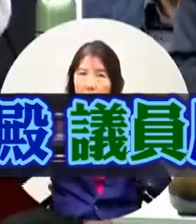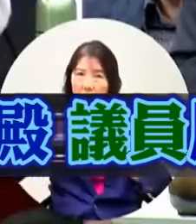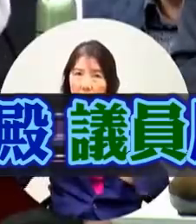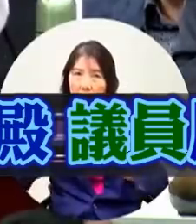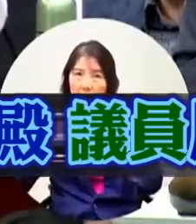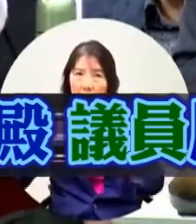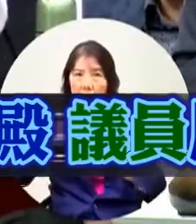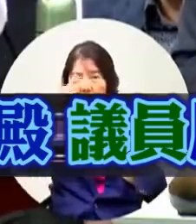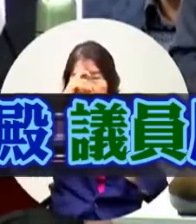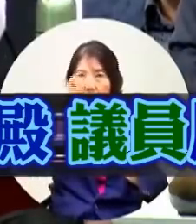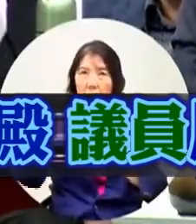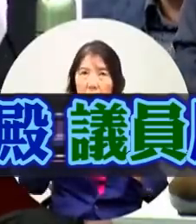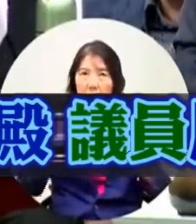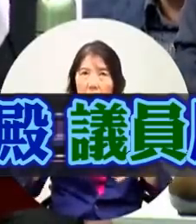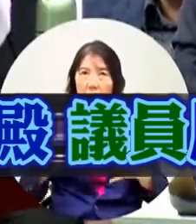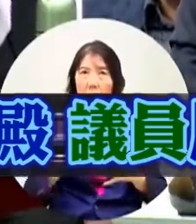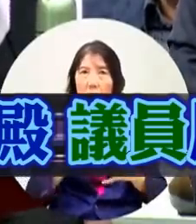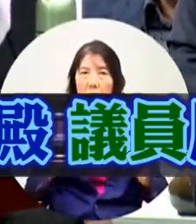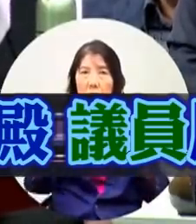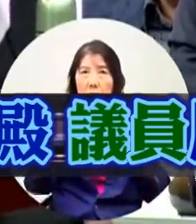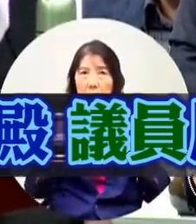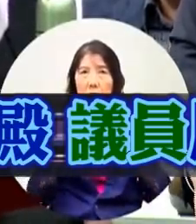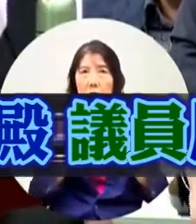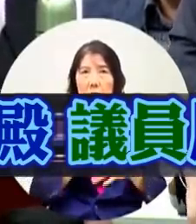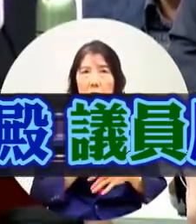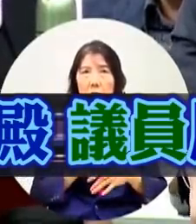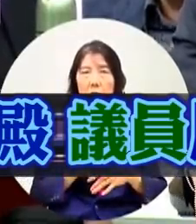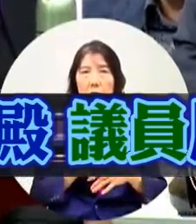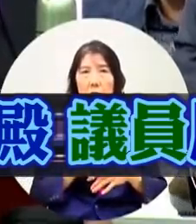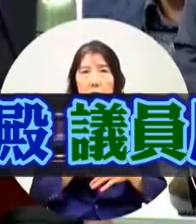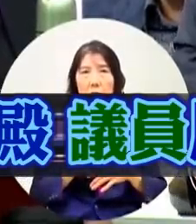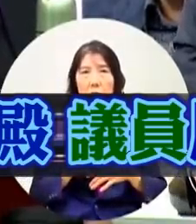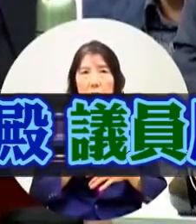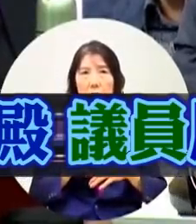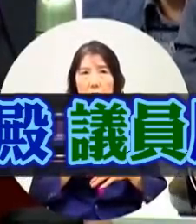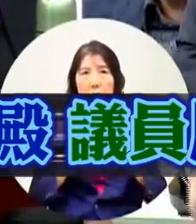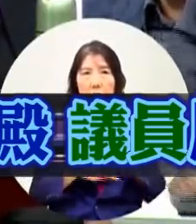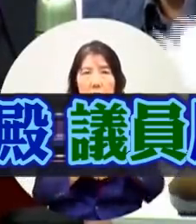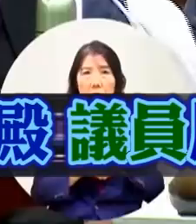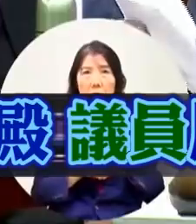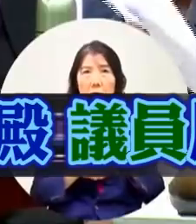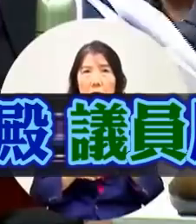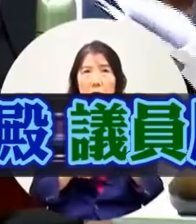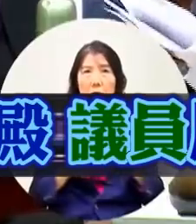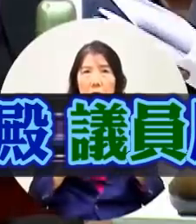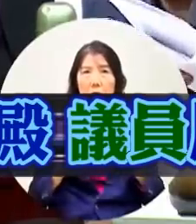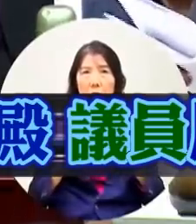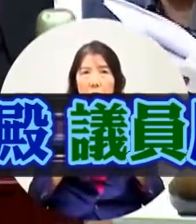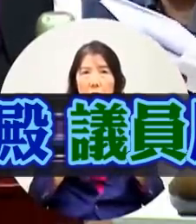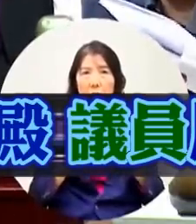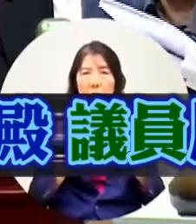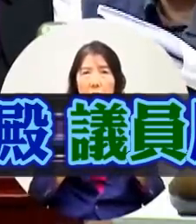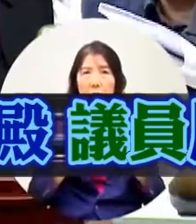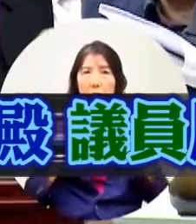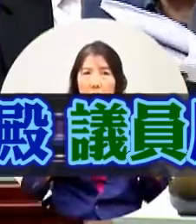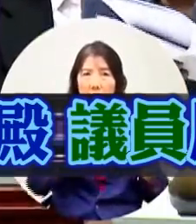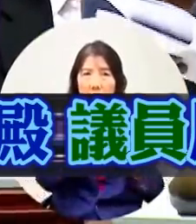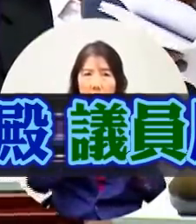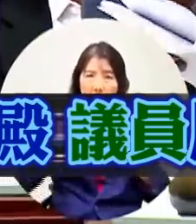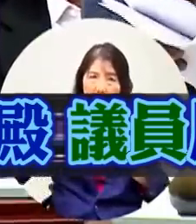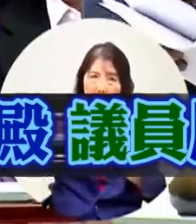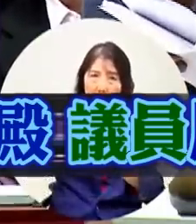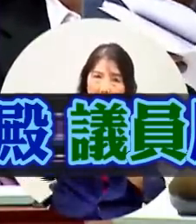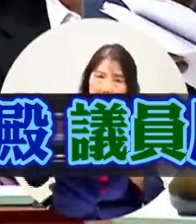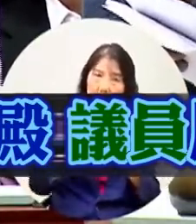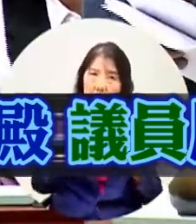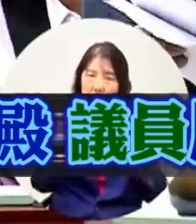们希望带来更多的人。这些所谓的税会最后就进入到统筹分配管，加入高